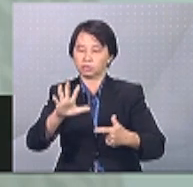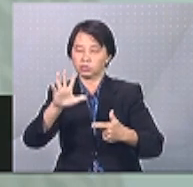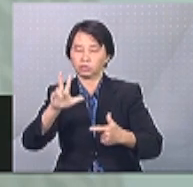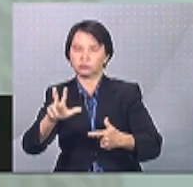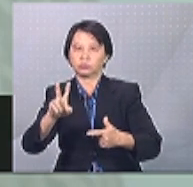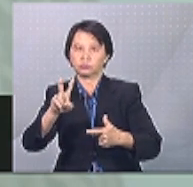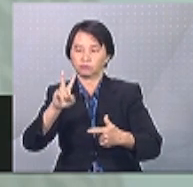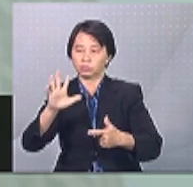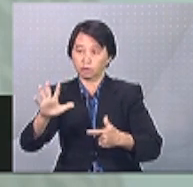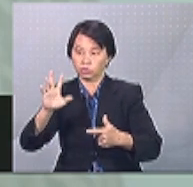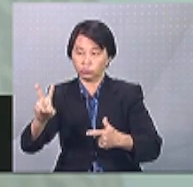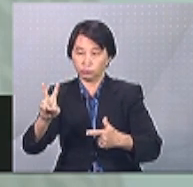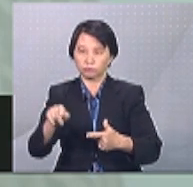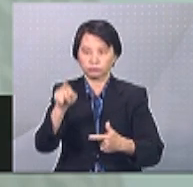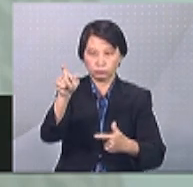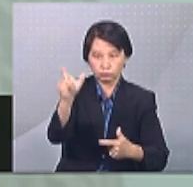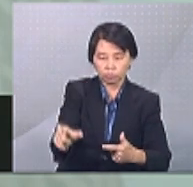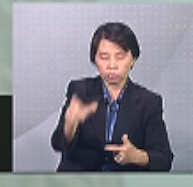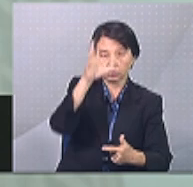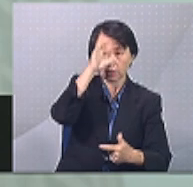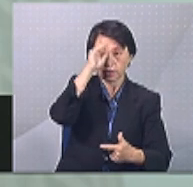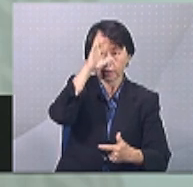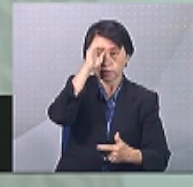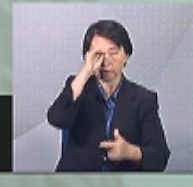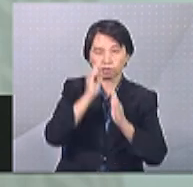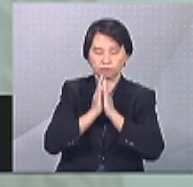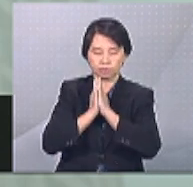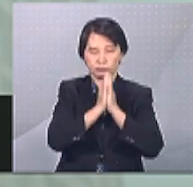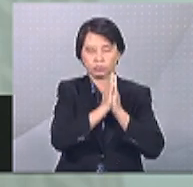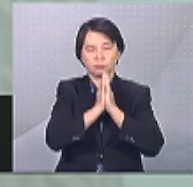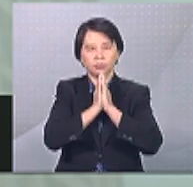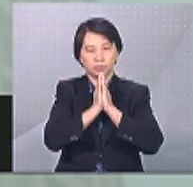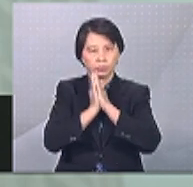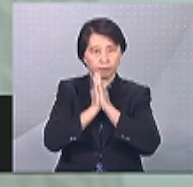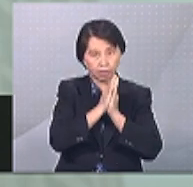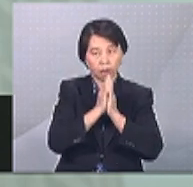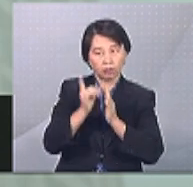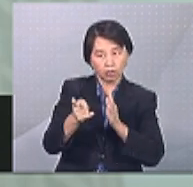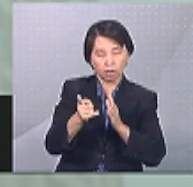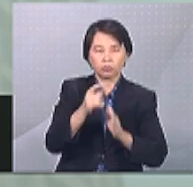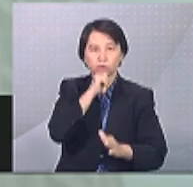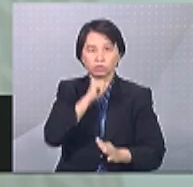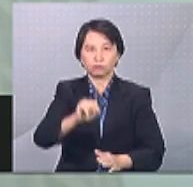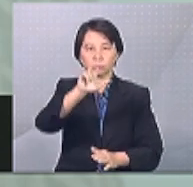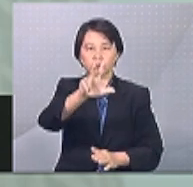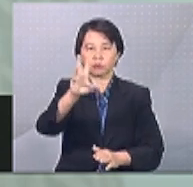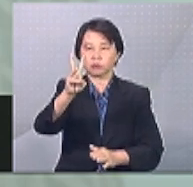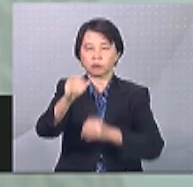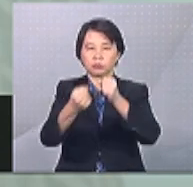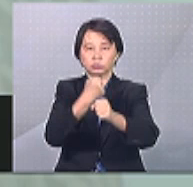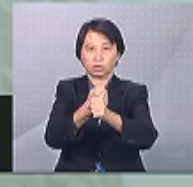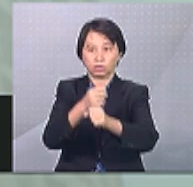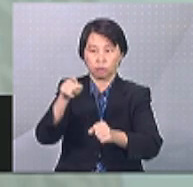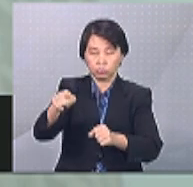5,252, merupakan lelaki warga negara Myanmar berumur 36 tahun. Beliau telah dirawat